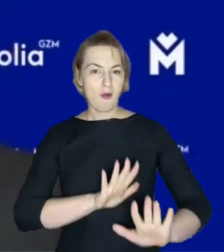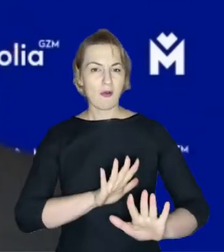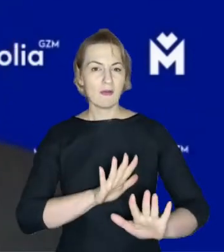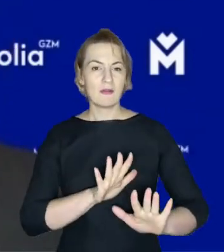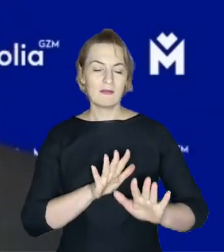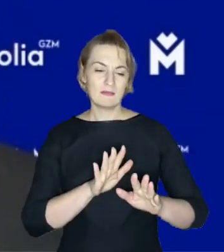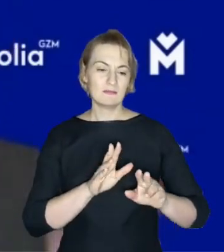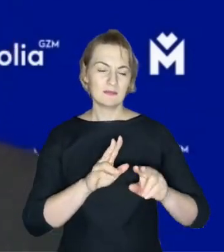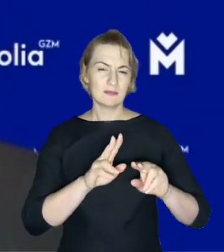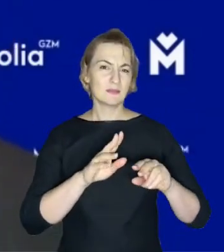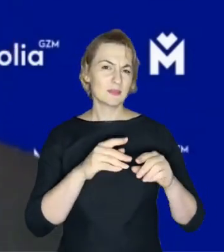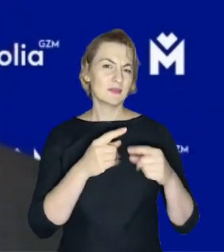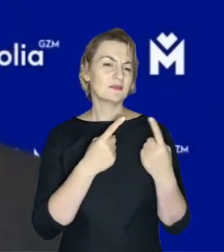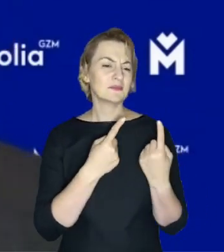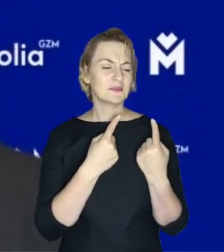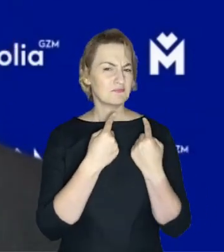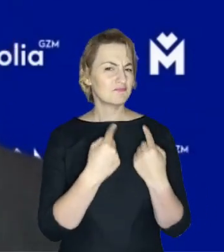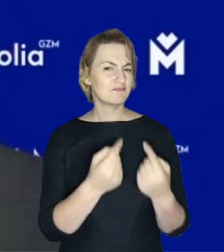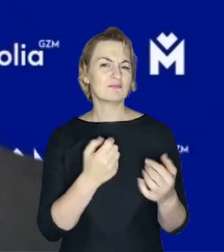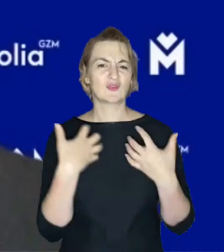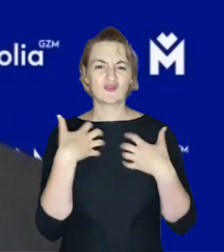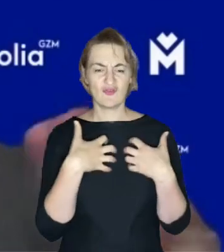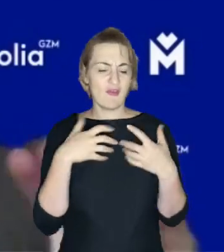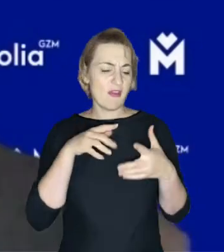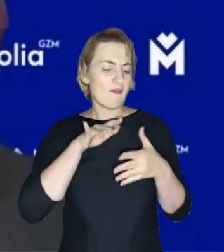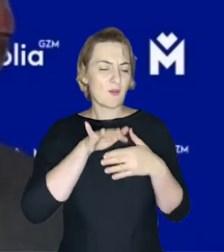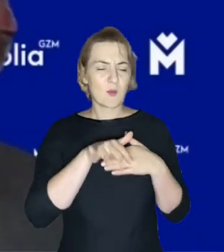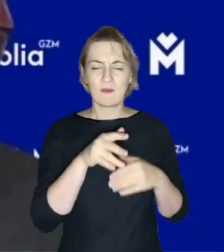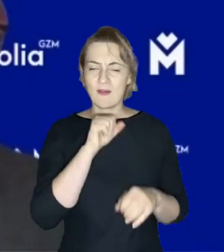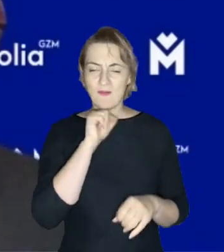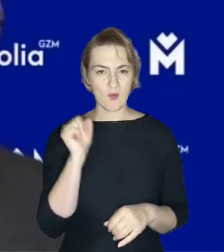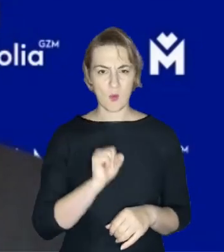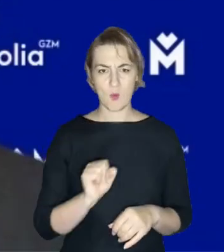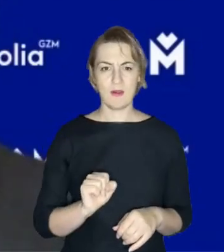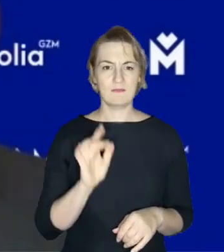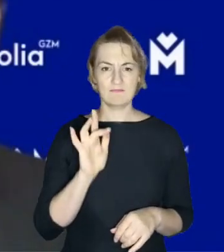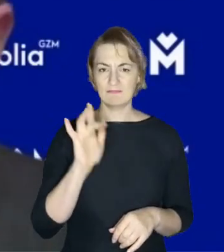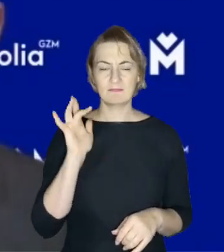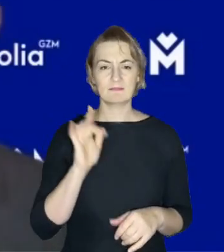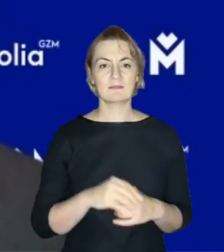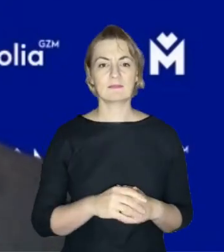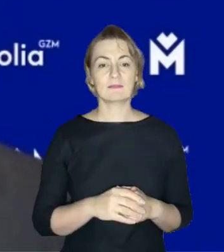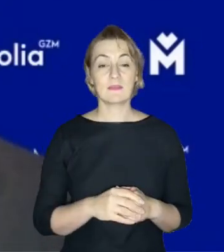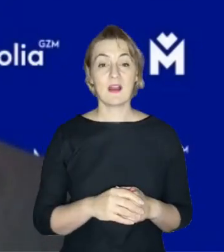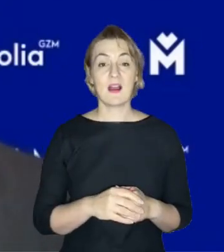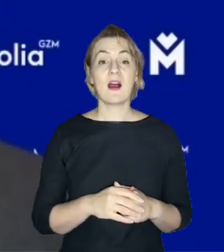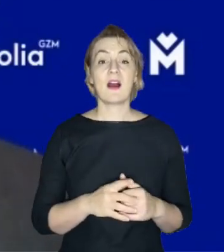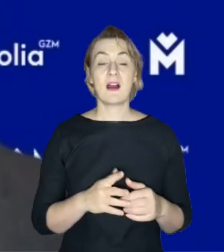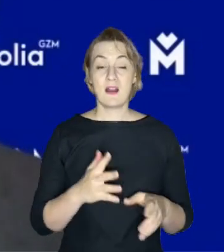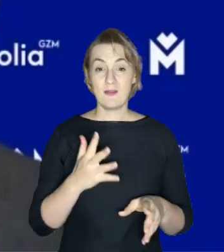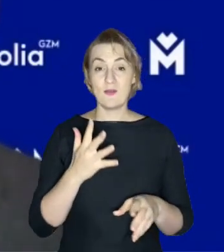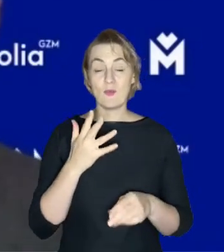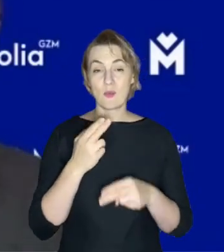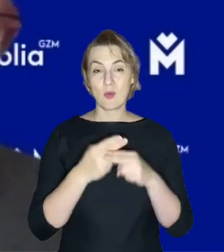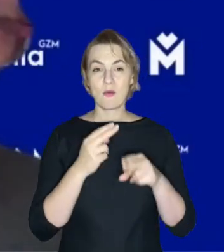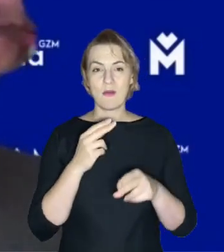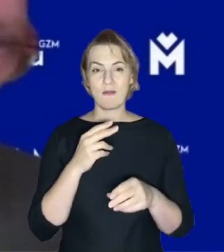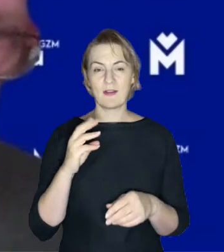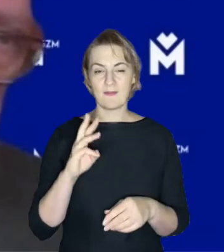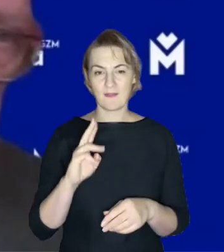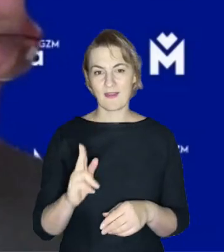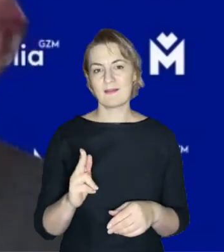tam się rządziła, a nasza ingerencja tam jest minimalna, do połowy wieku 50%. W unijnej strategii na